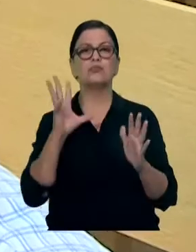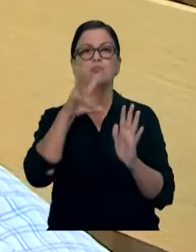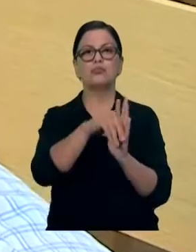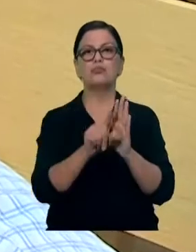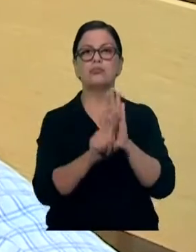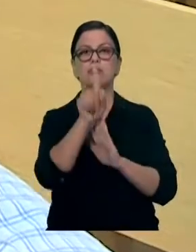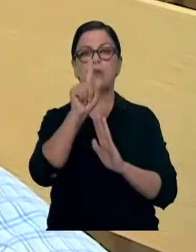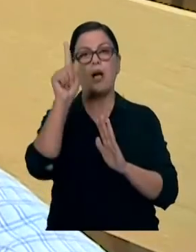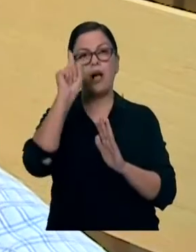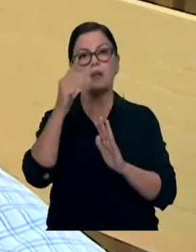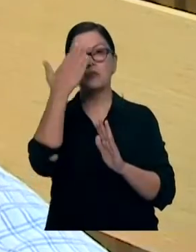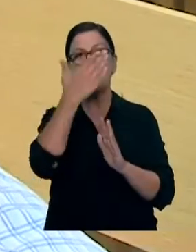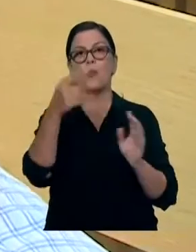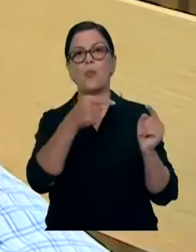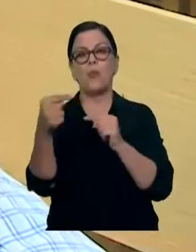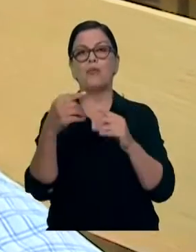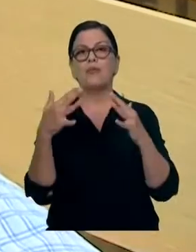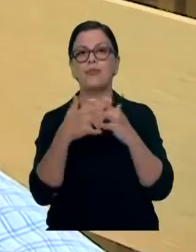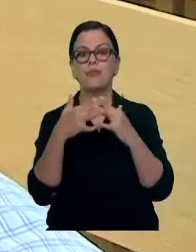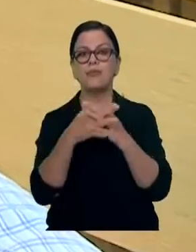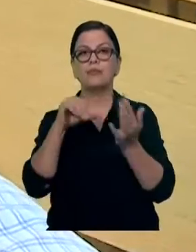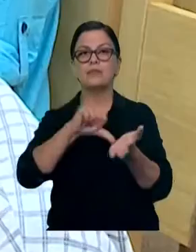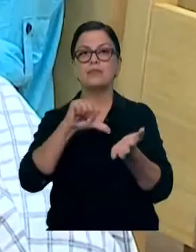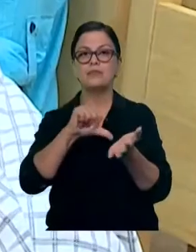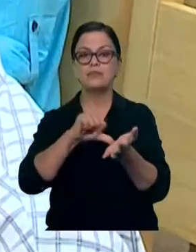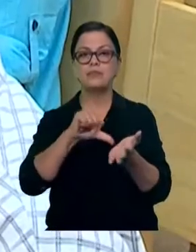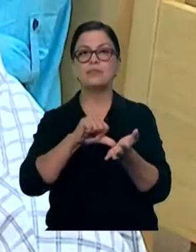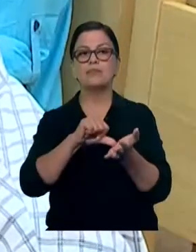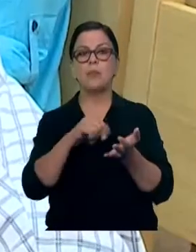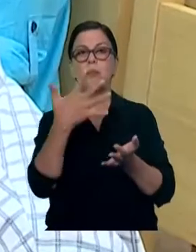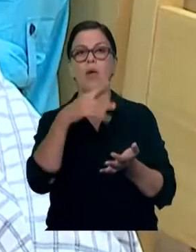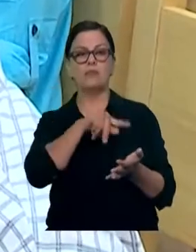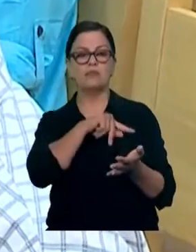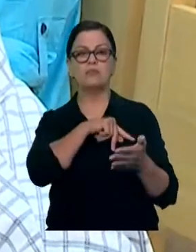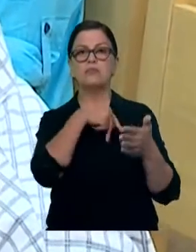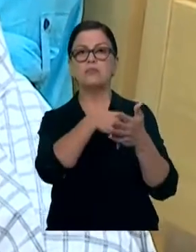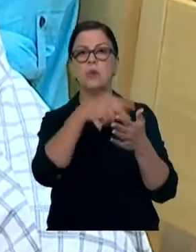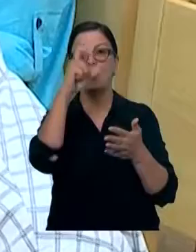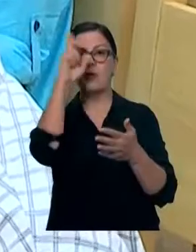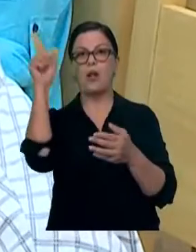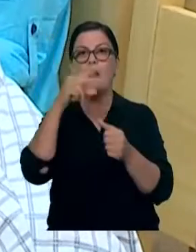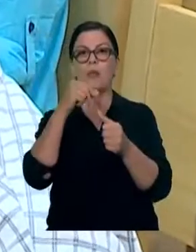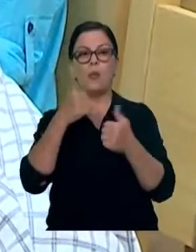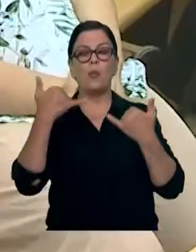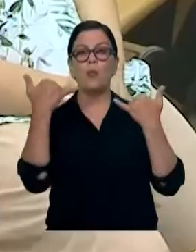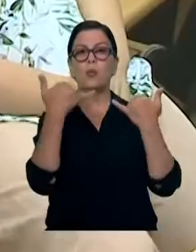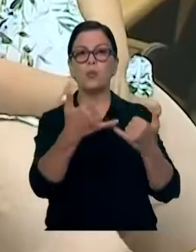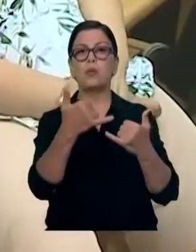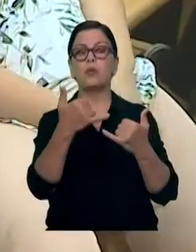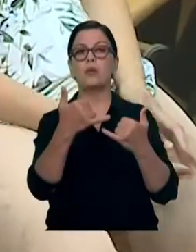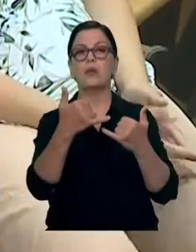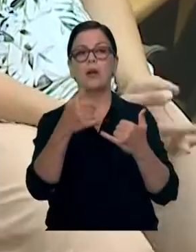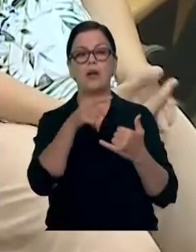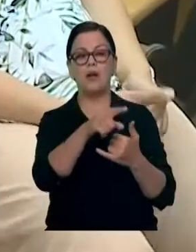O, hakimin suallarına cavab olaraq deyib ki, döyüşlərdə iştirakına görə 5 medalla təltif edilib. Lyudvik Mkrtıçyan sonda elədiklərinə